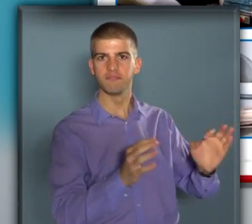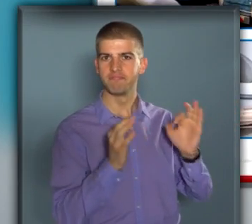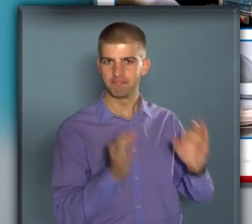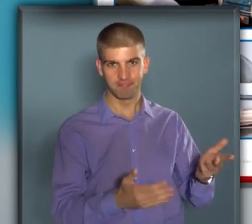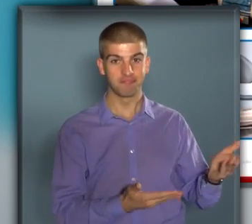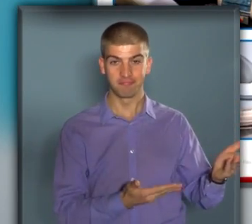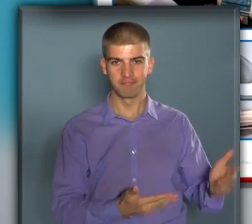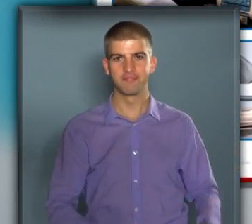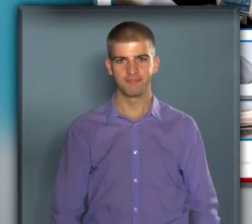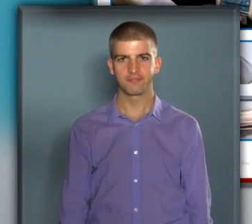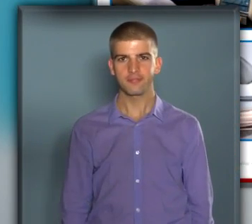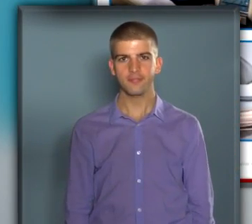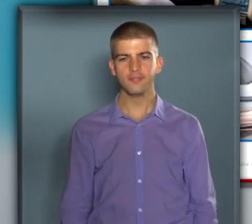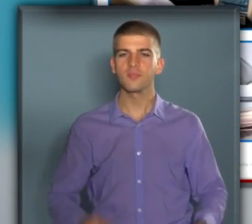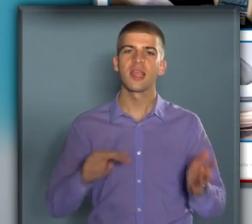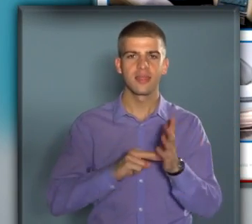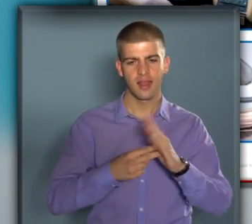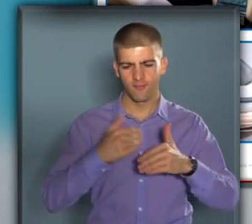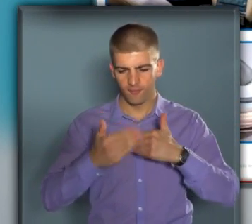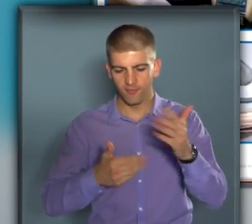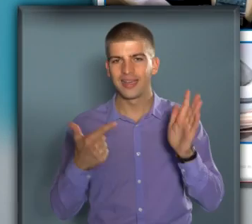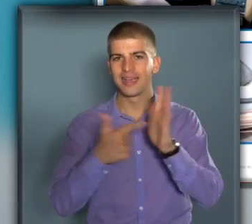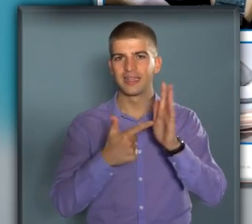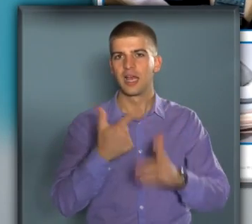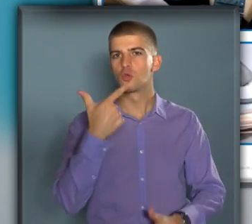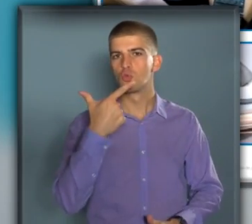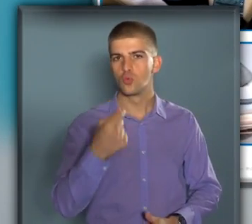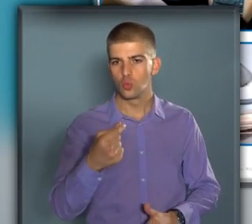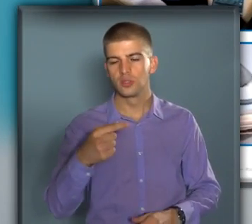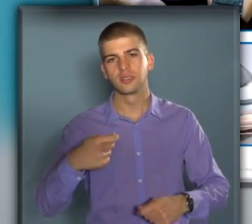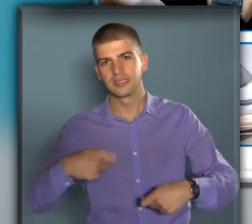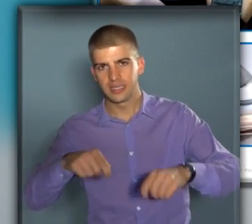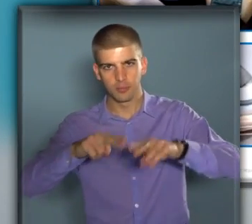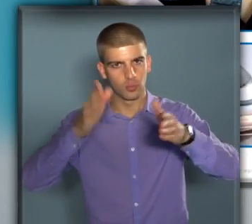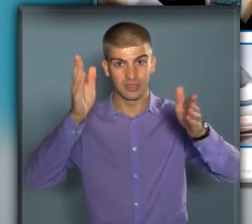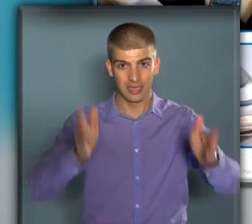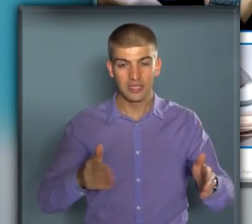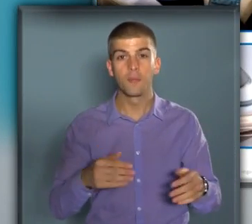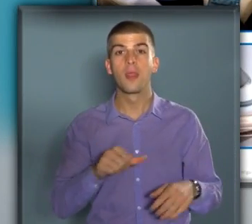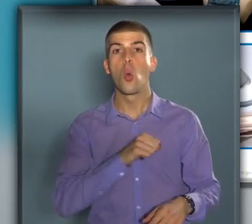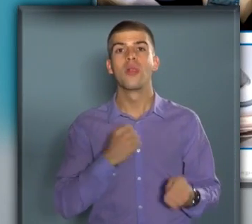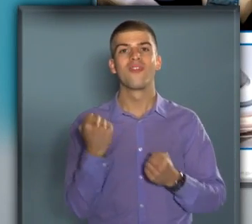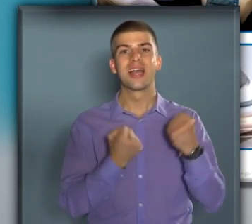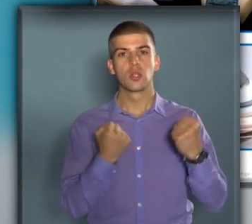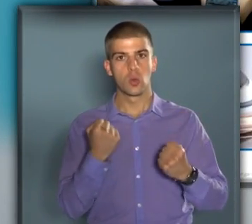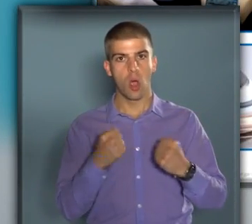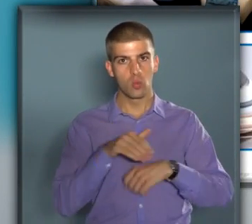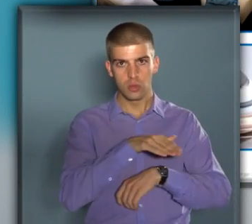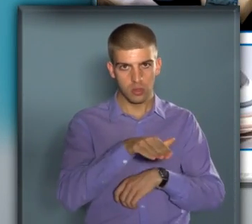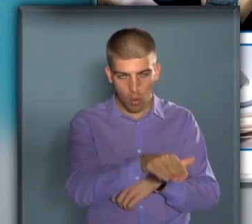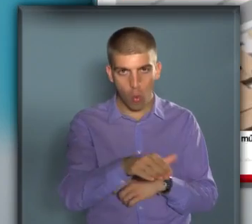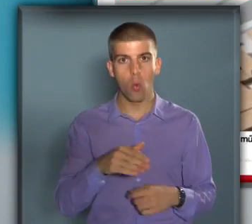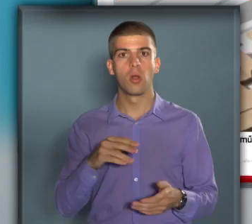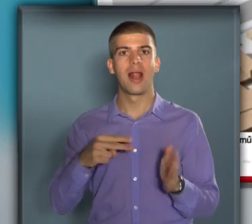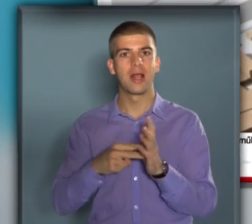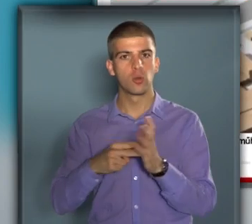fog következni. A tervek szerint 2020-ra készül el az önvezető autókkal és az elektromos mobilitással